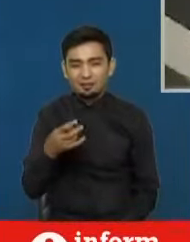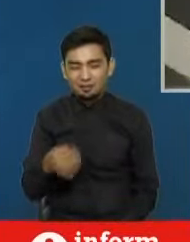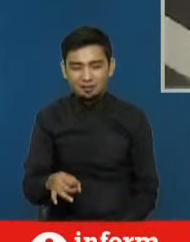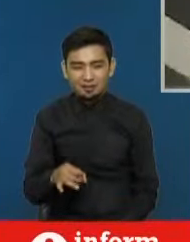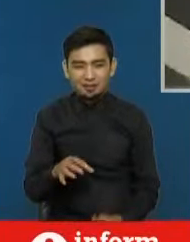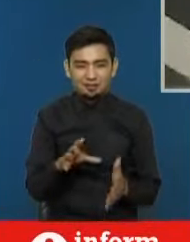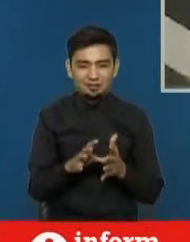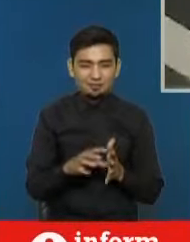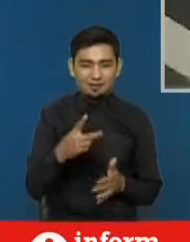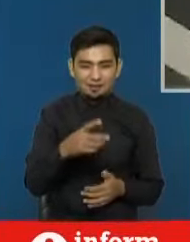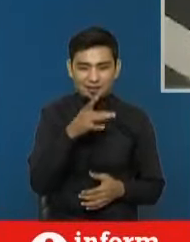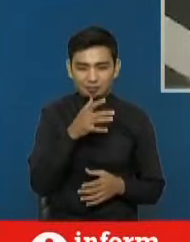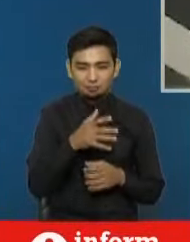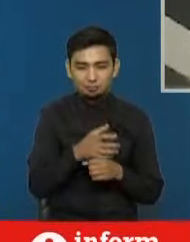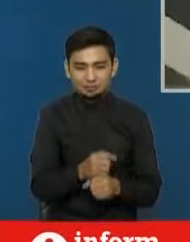в течение 20 лет.